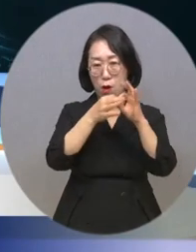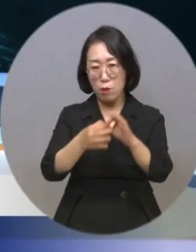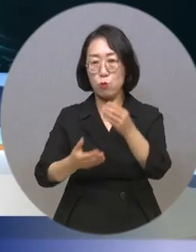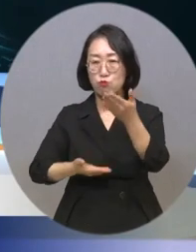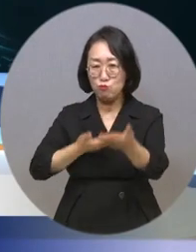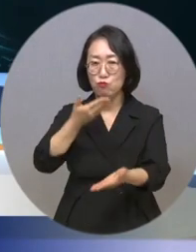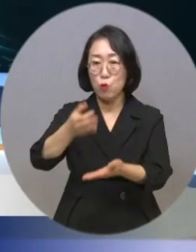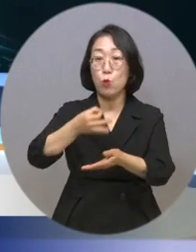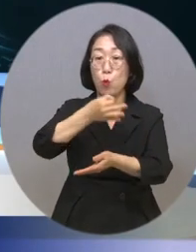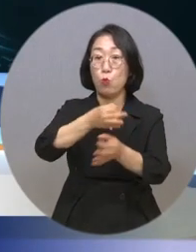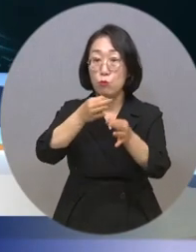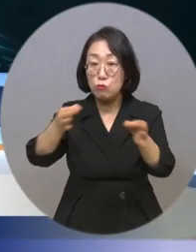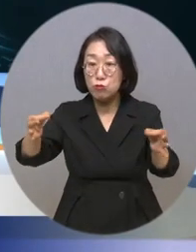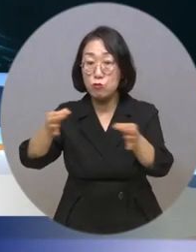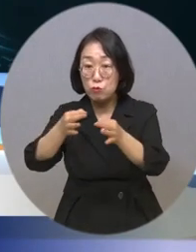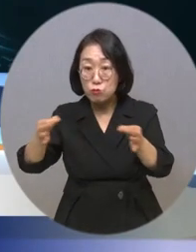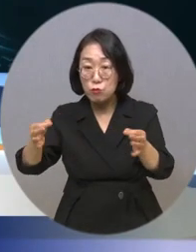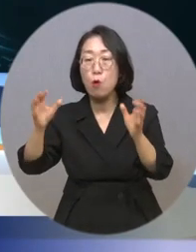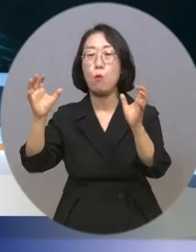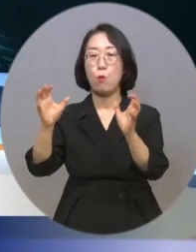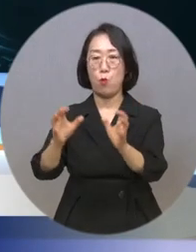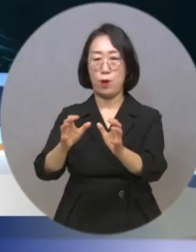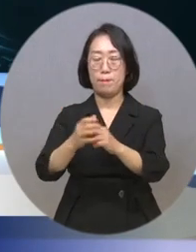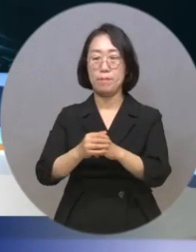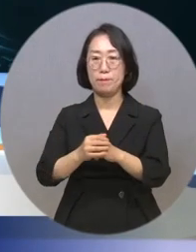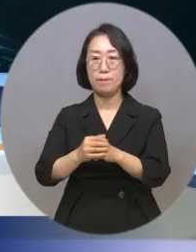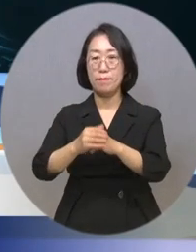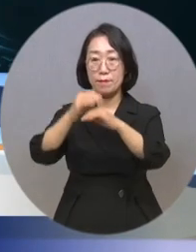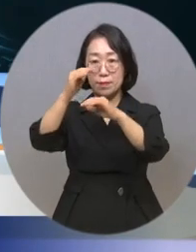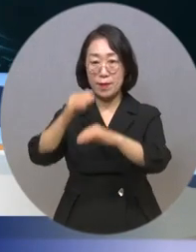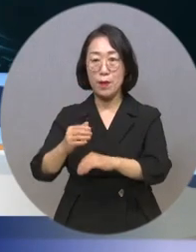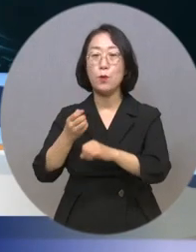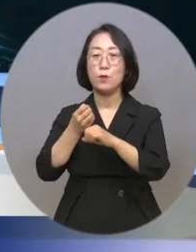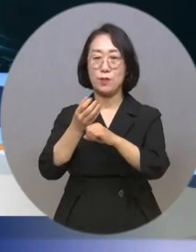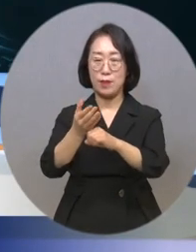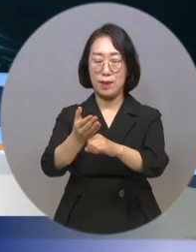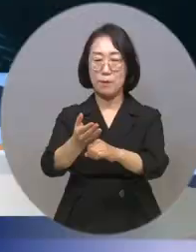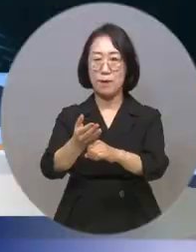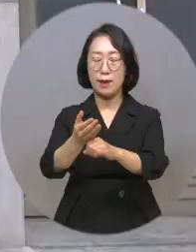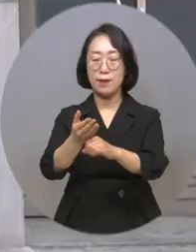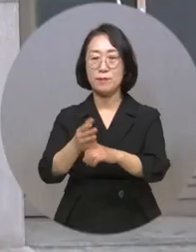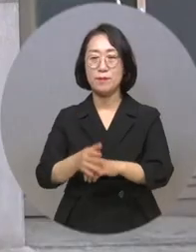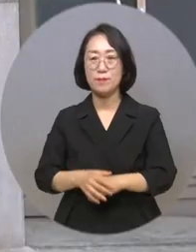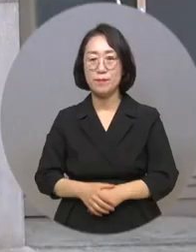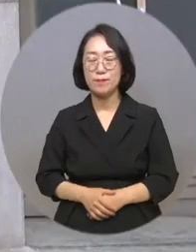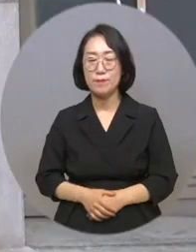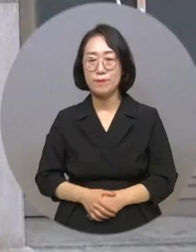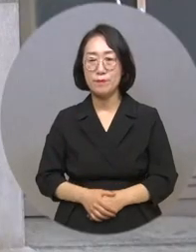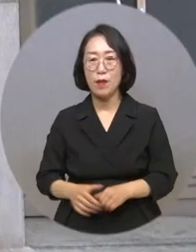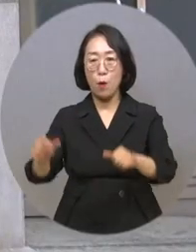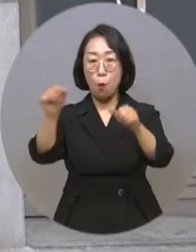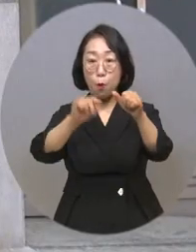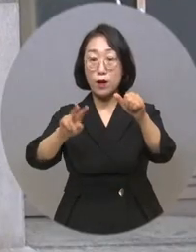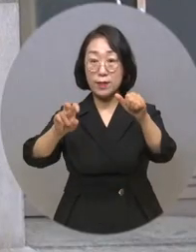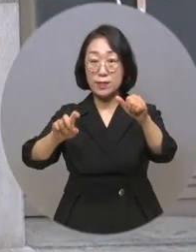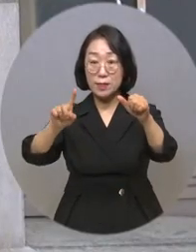장학금 전달식이 올해도 열렸는데요. 김민규 기자가 보도합니다. 지난 21일